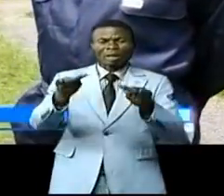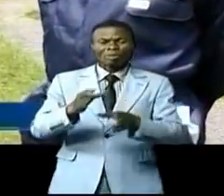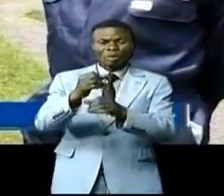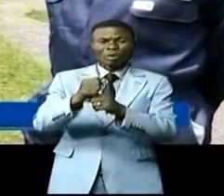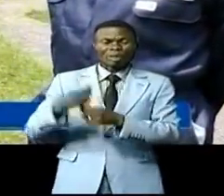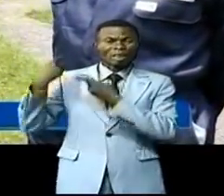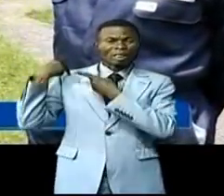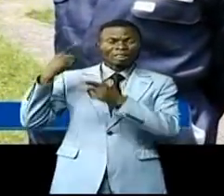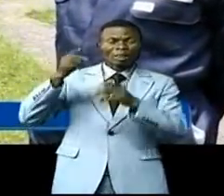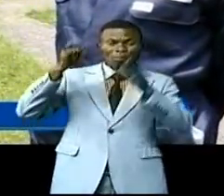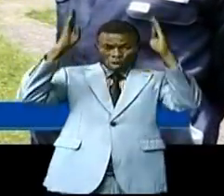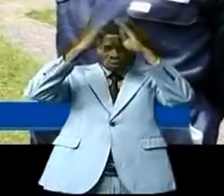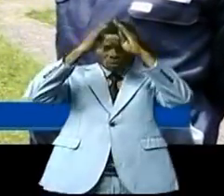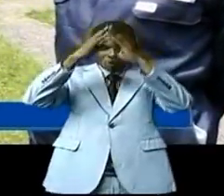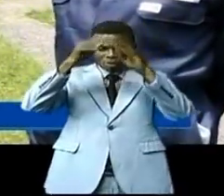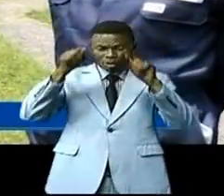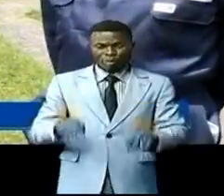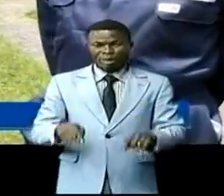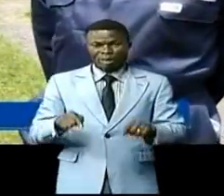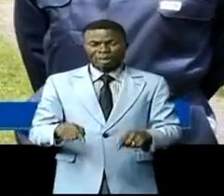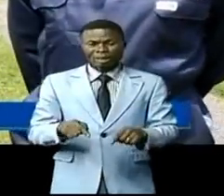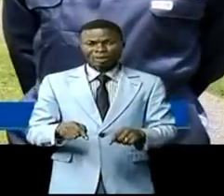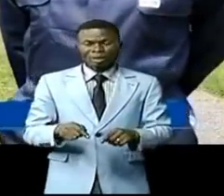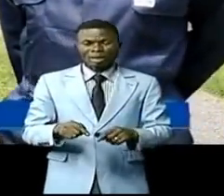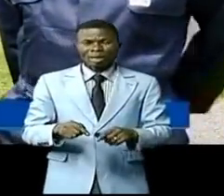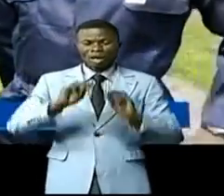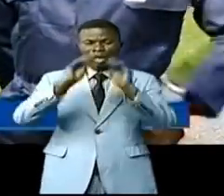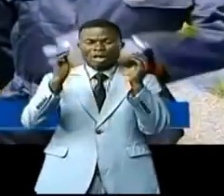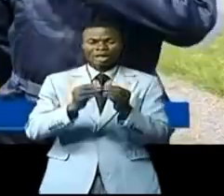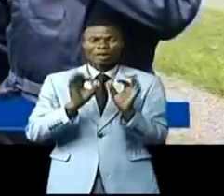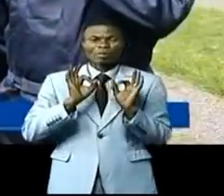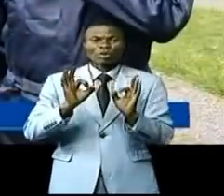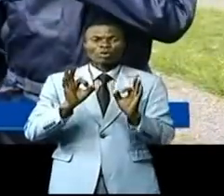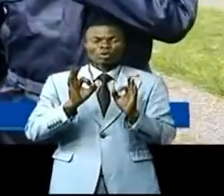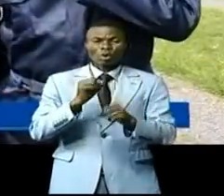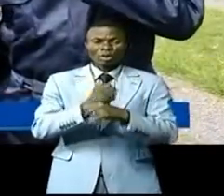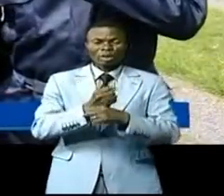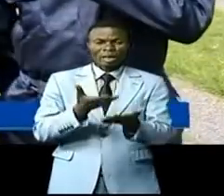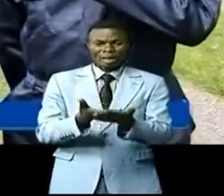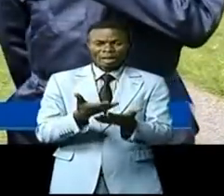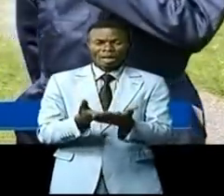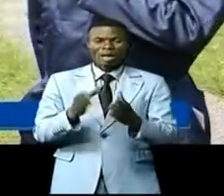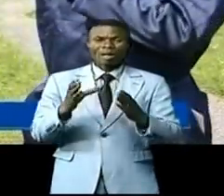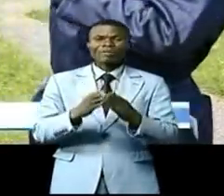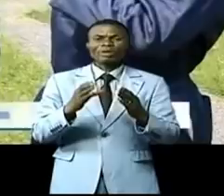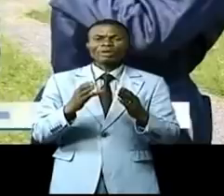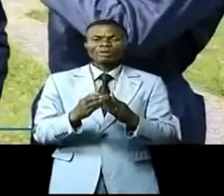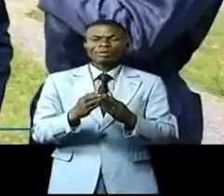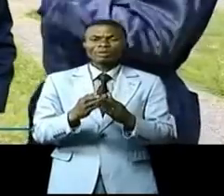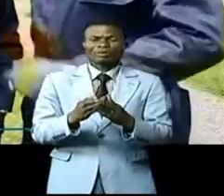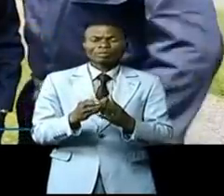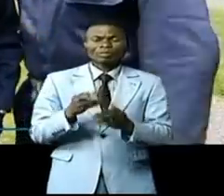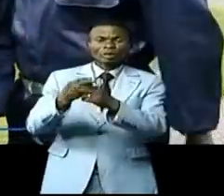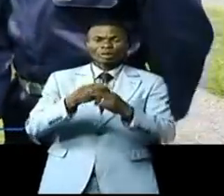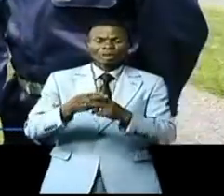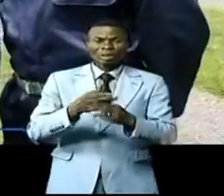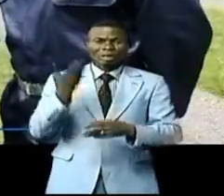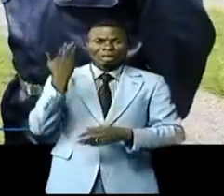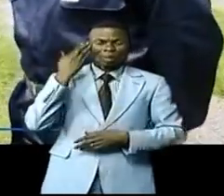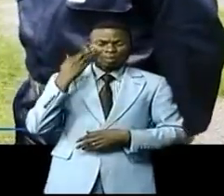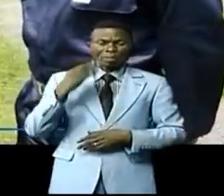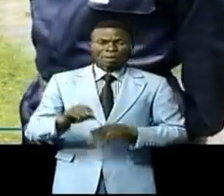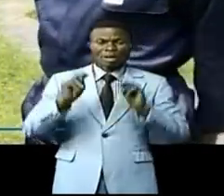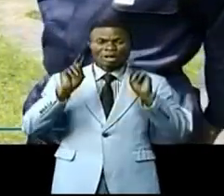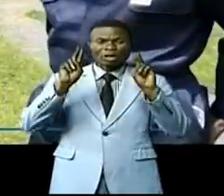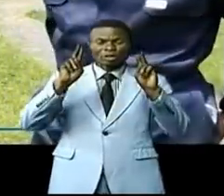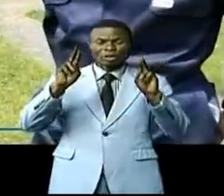de Mobutu. Maintenant là, avec la nouvelle équipe qui vient d'être installée, avec la supervision de M. Jésus Noël, c'est que nous savons